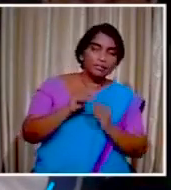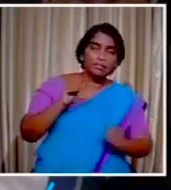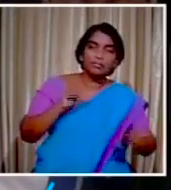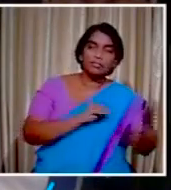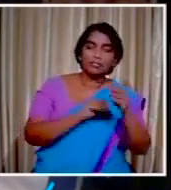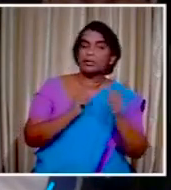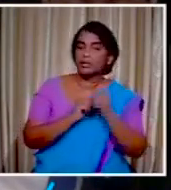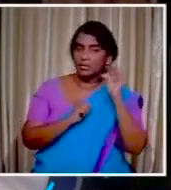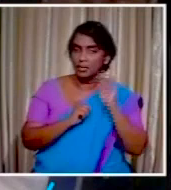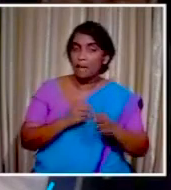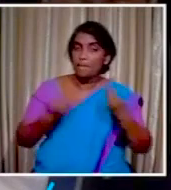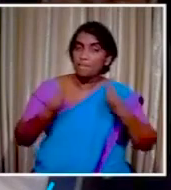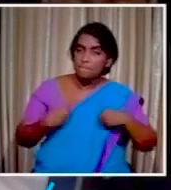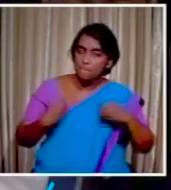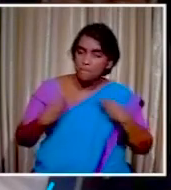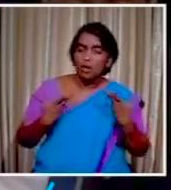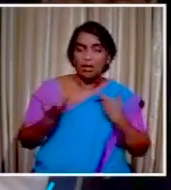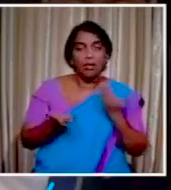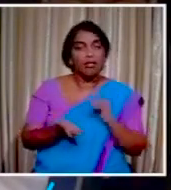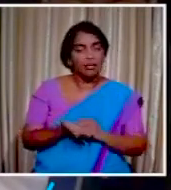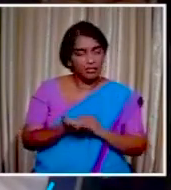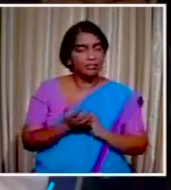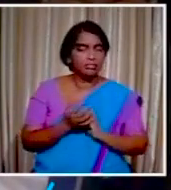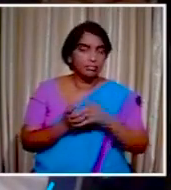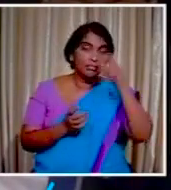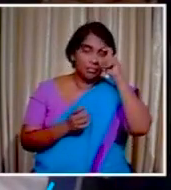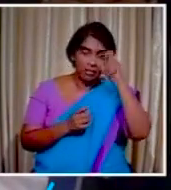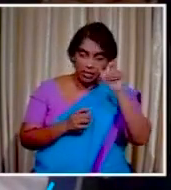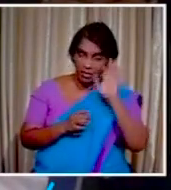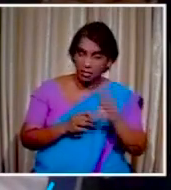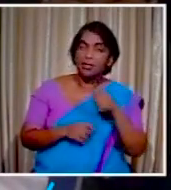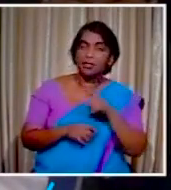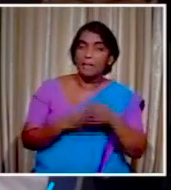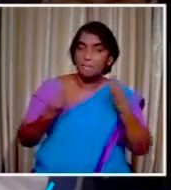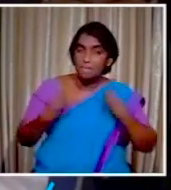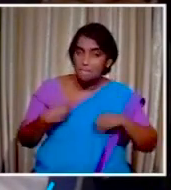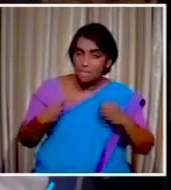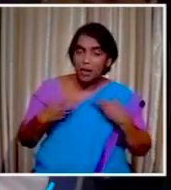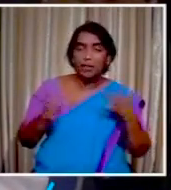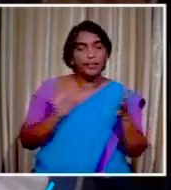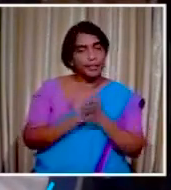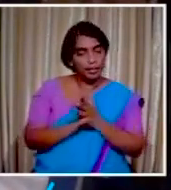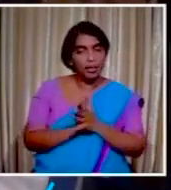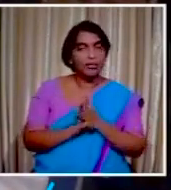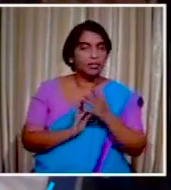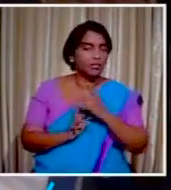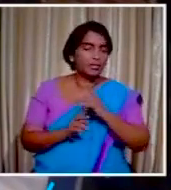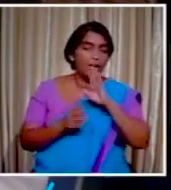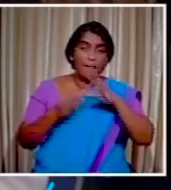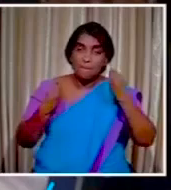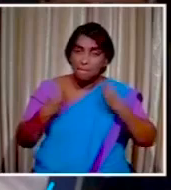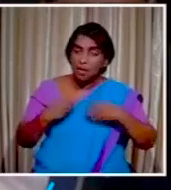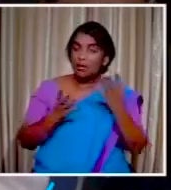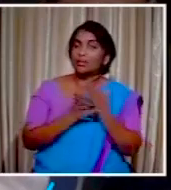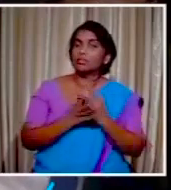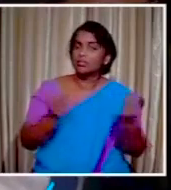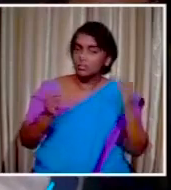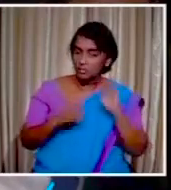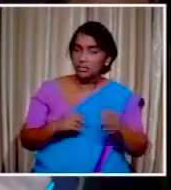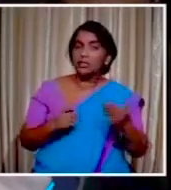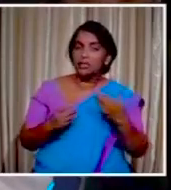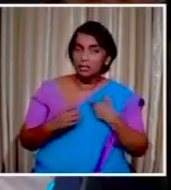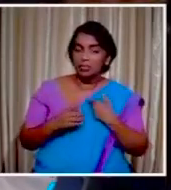ඕන පාඩු ලබන ආයතන අපි නැවත සලකලා බලන්න ඕන අපි පාඩු ලබන ආයතන අනුතරේ පාඩුව නැති කරගන්න